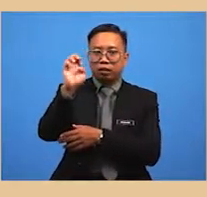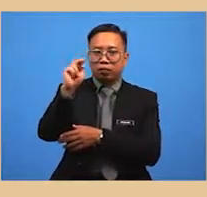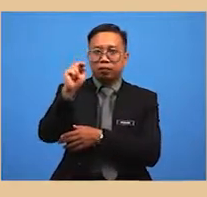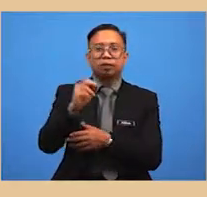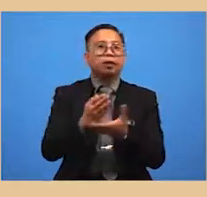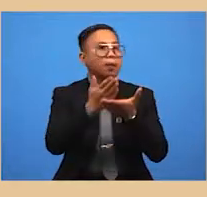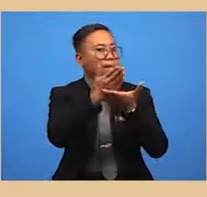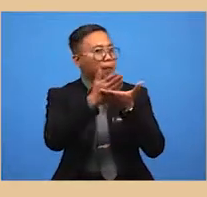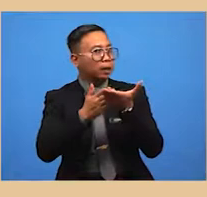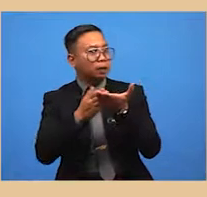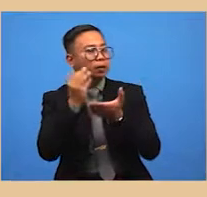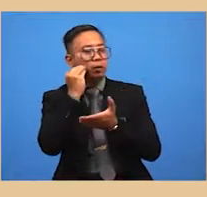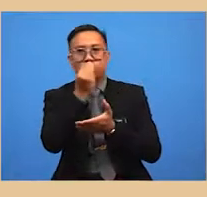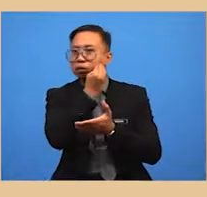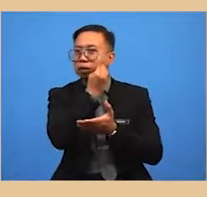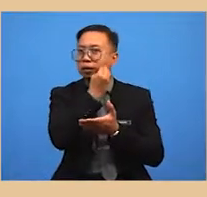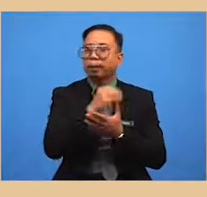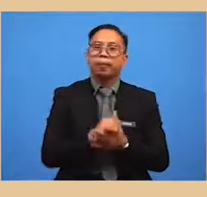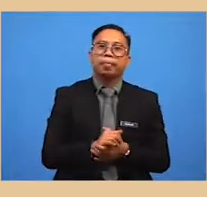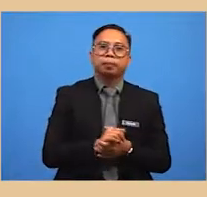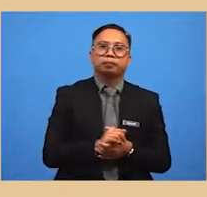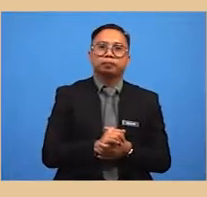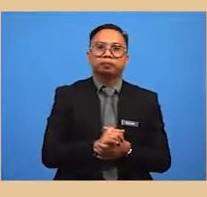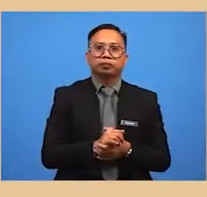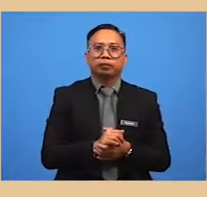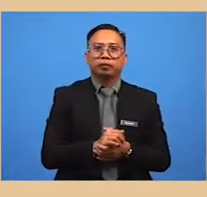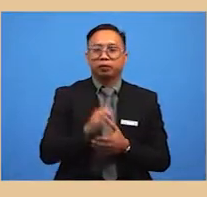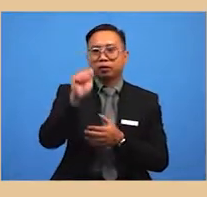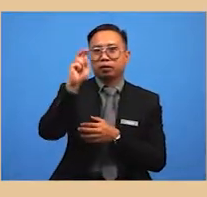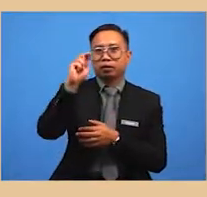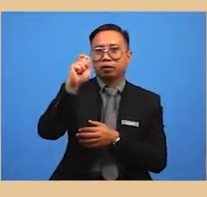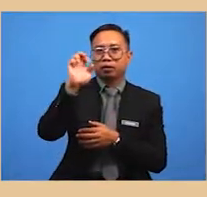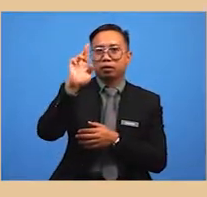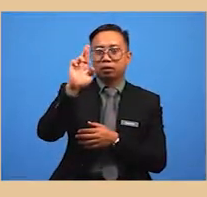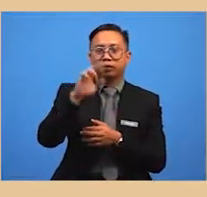Bahagian bunga yang menghasilkan de bunga ialah anther.